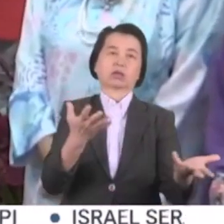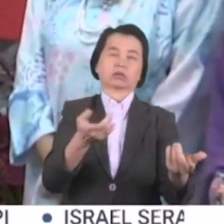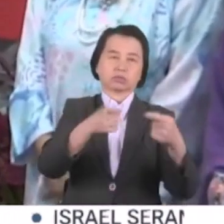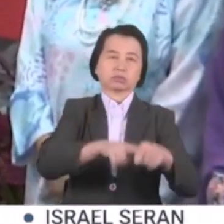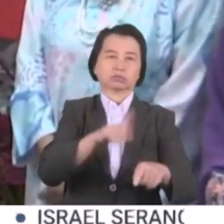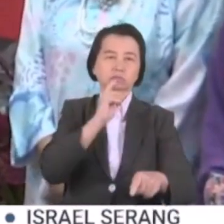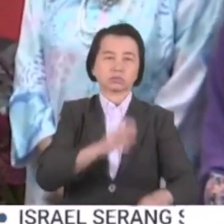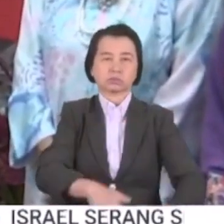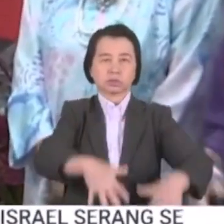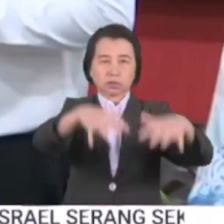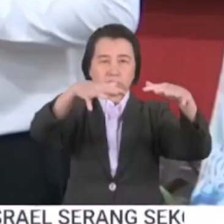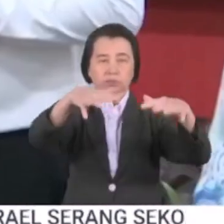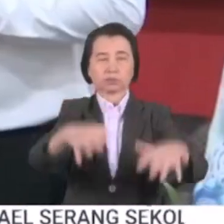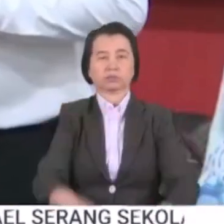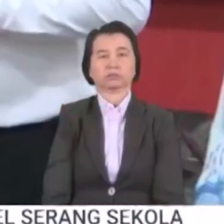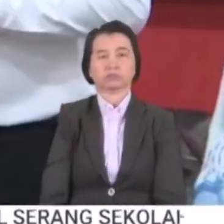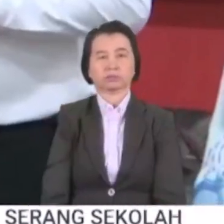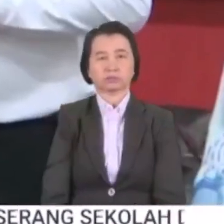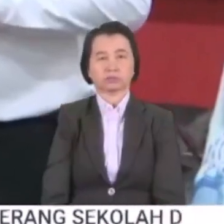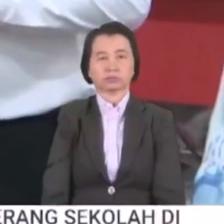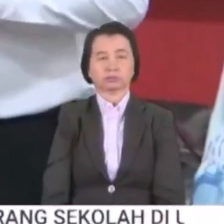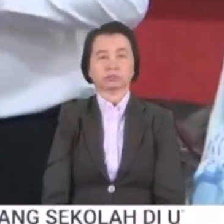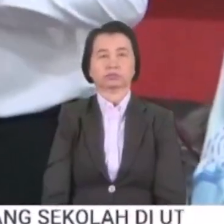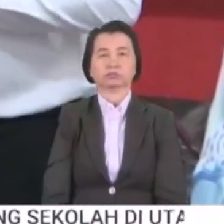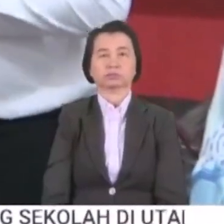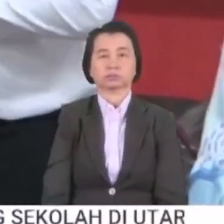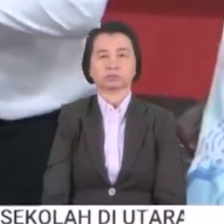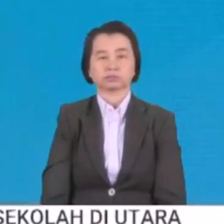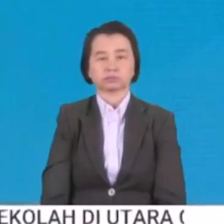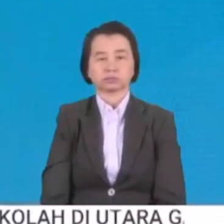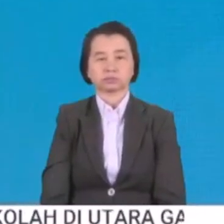yang terkesan akibat banjir.